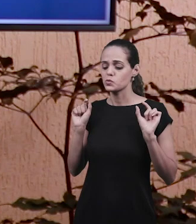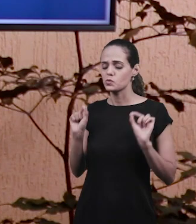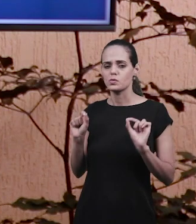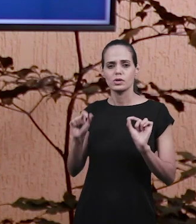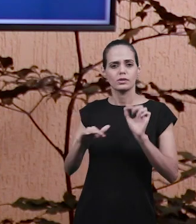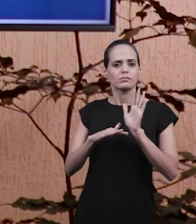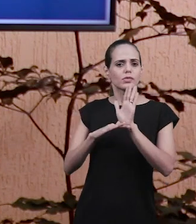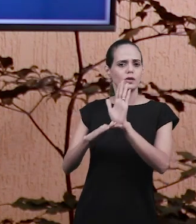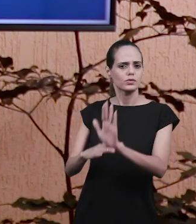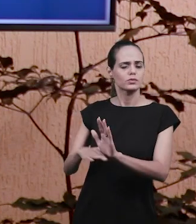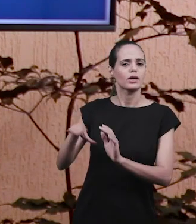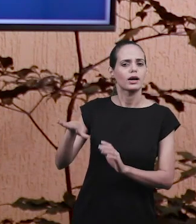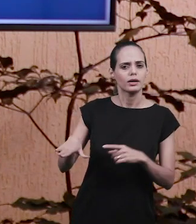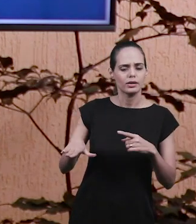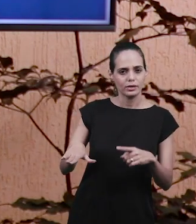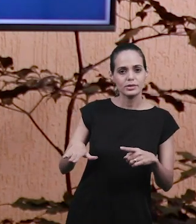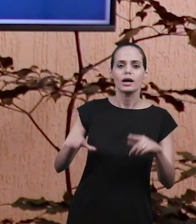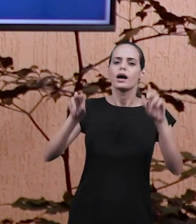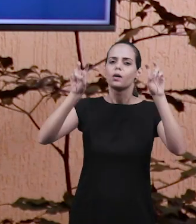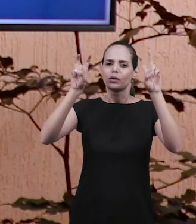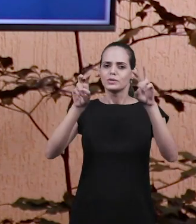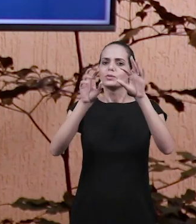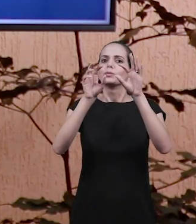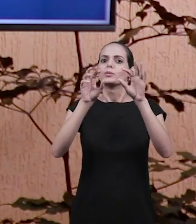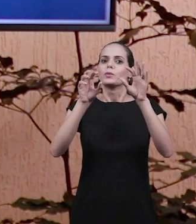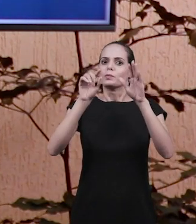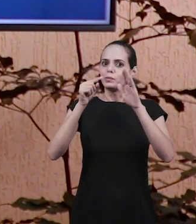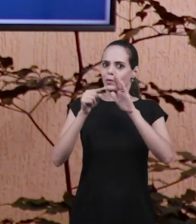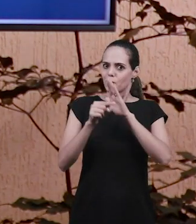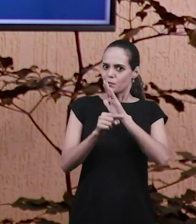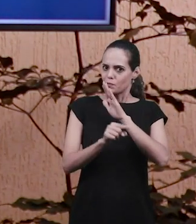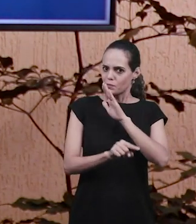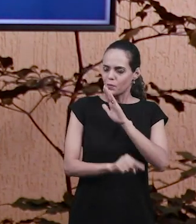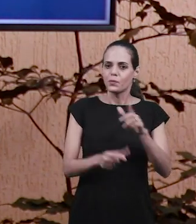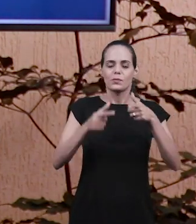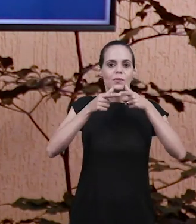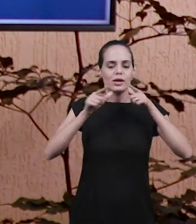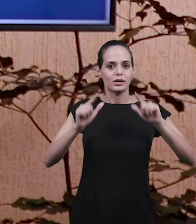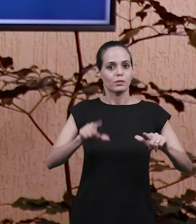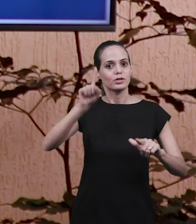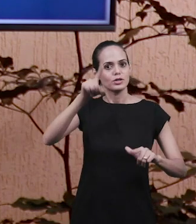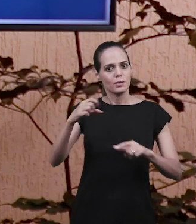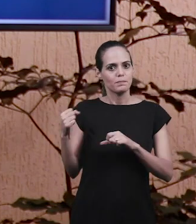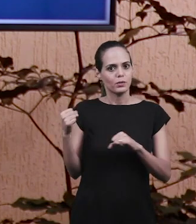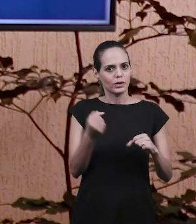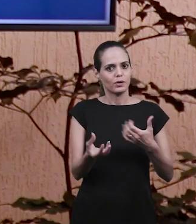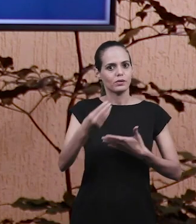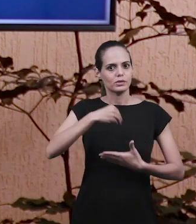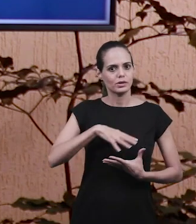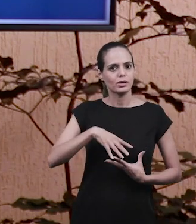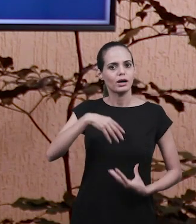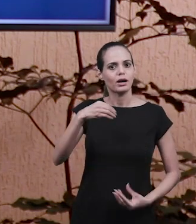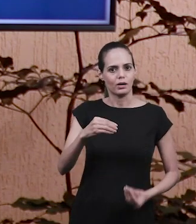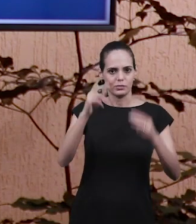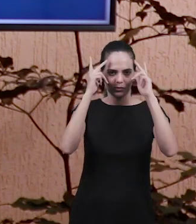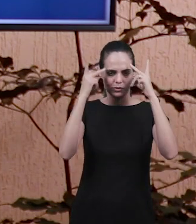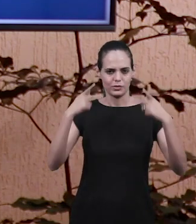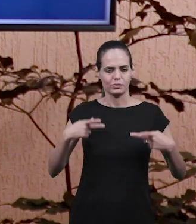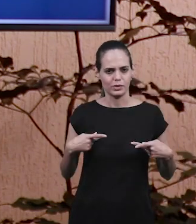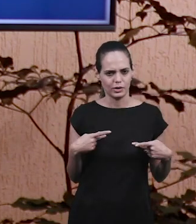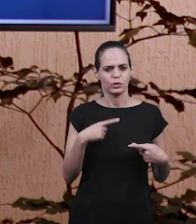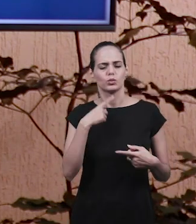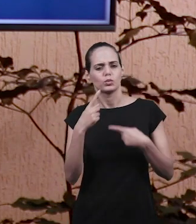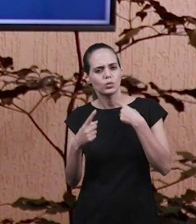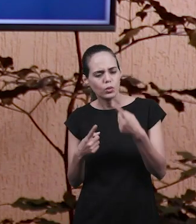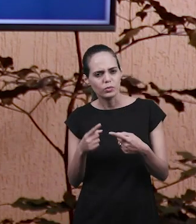l'aider. C'est un sujet grand, extensible, le langage est puissant dans l'être humain. S'il y a un doute, s'il y